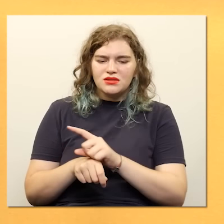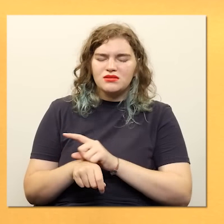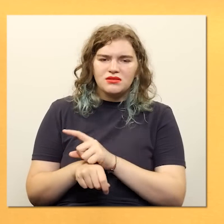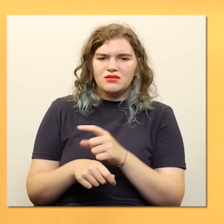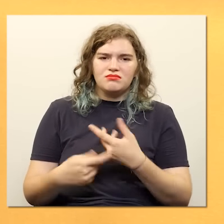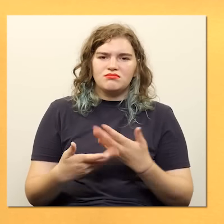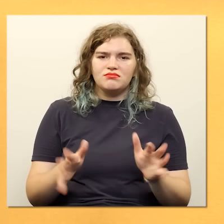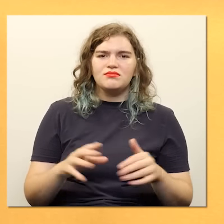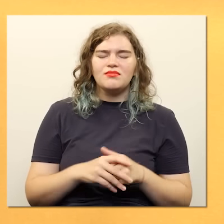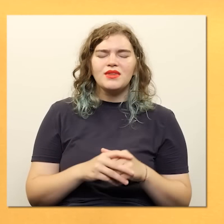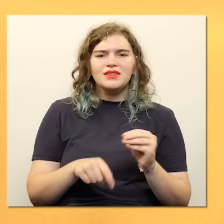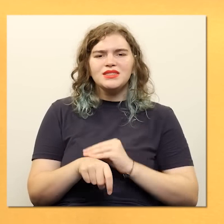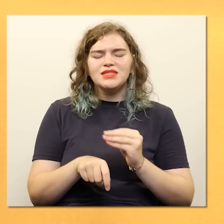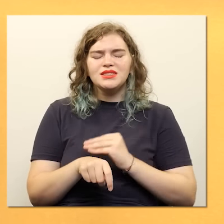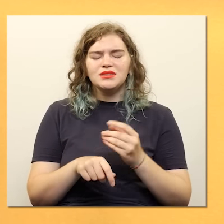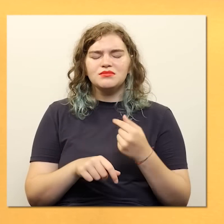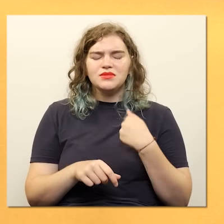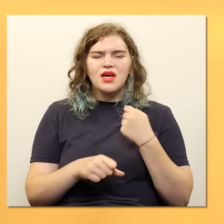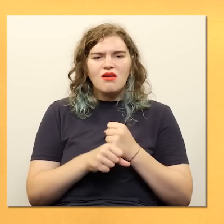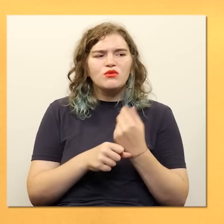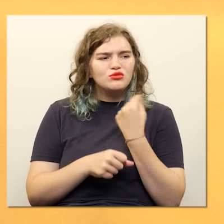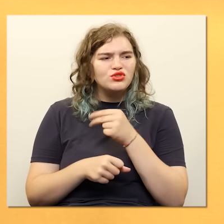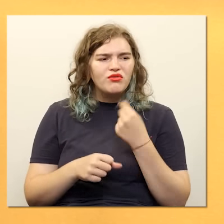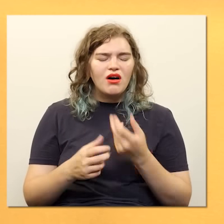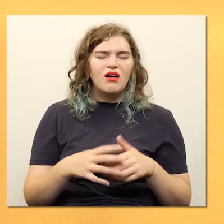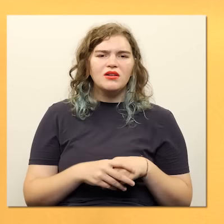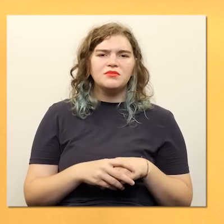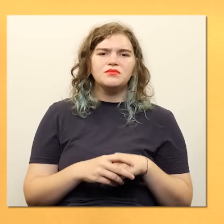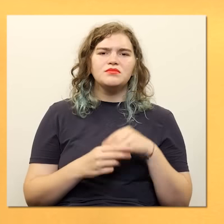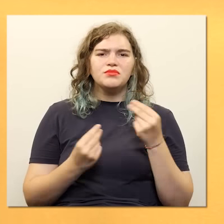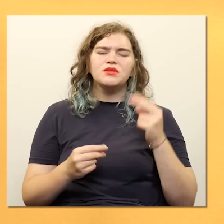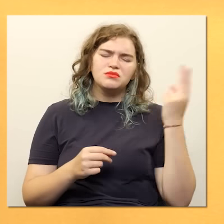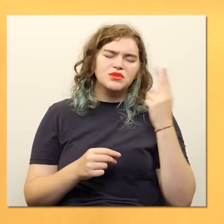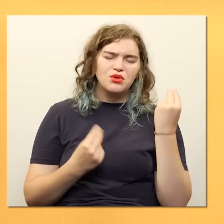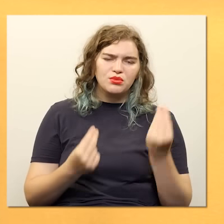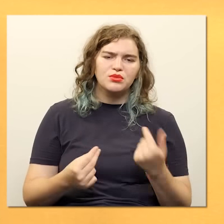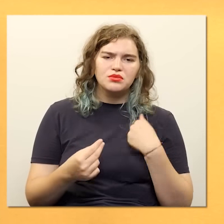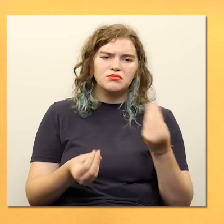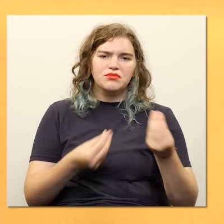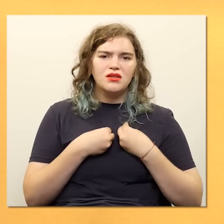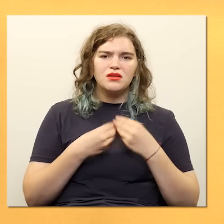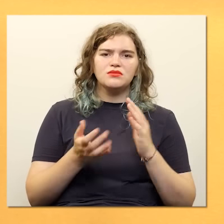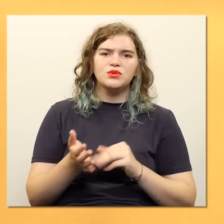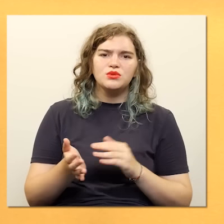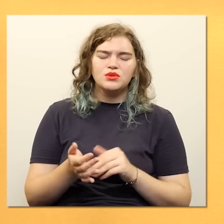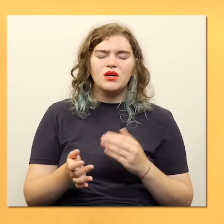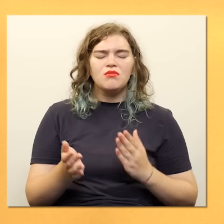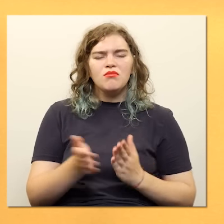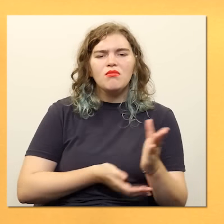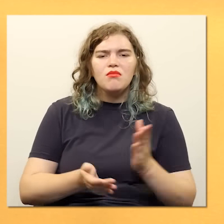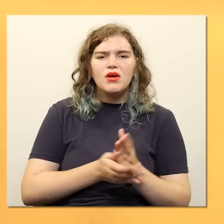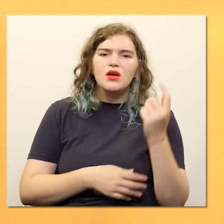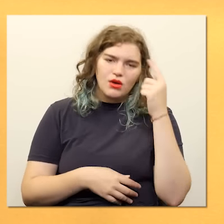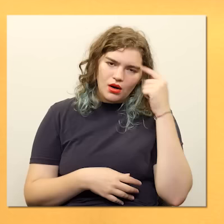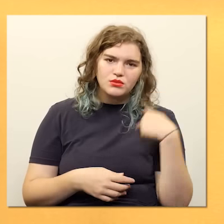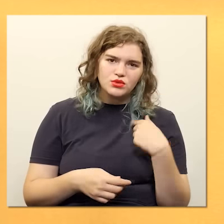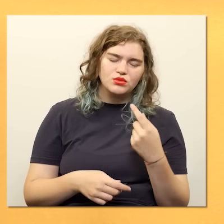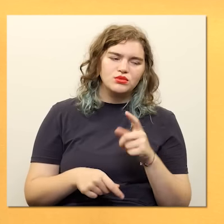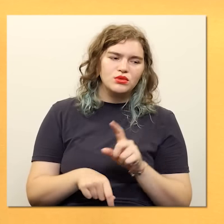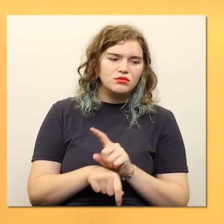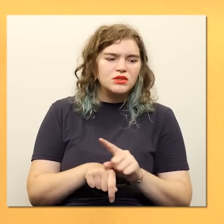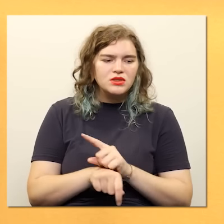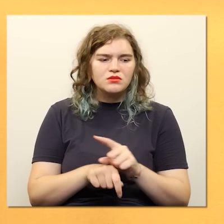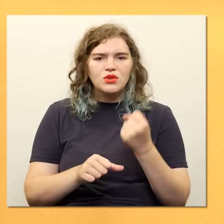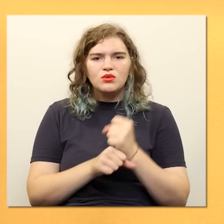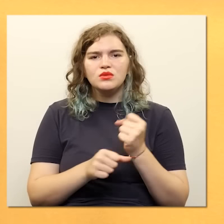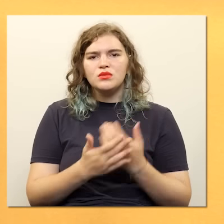că ai făcut ceva. Bine că Dumnezeu e bun. Și am știut totdeauna că cu